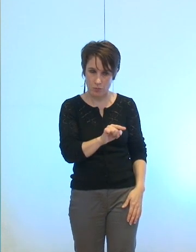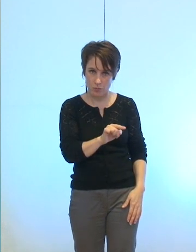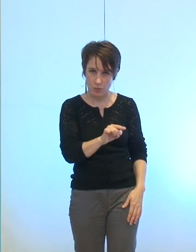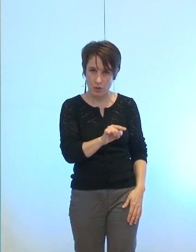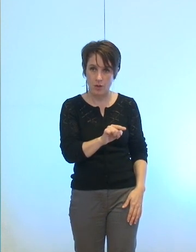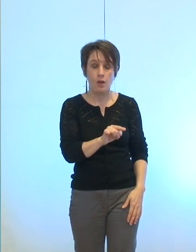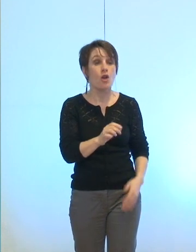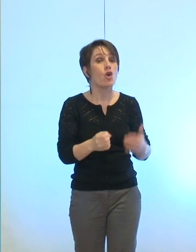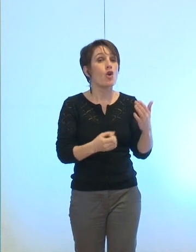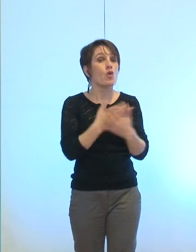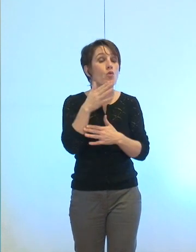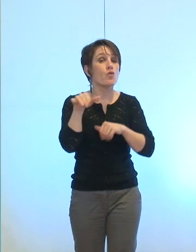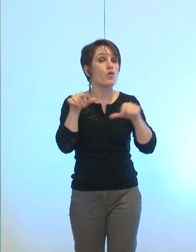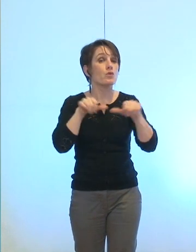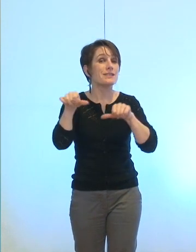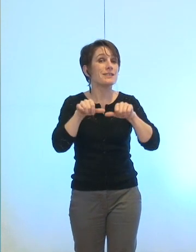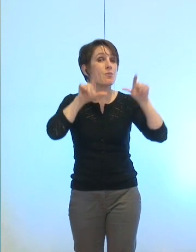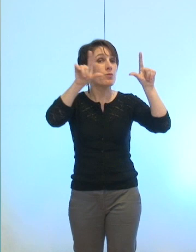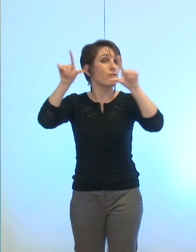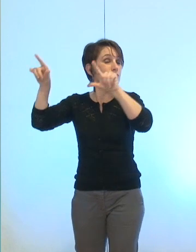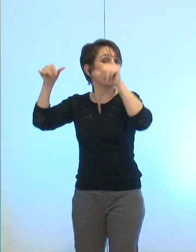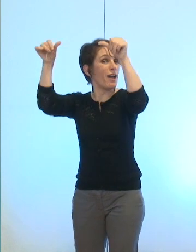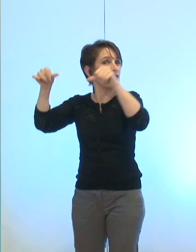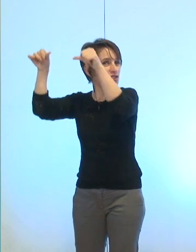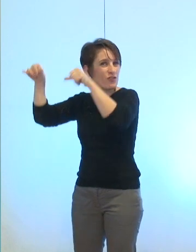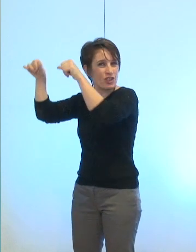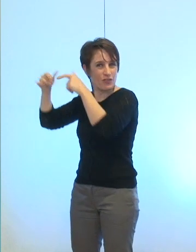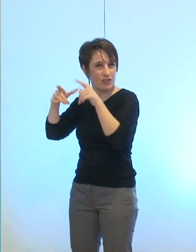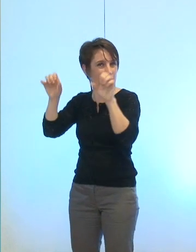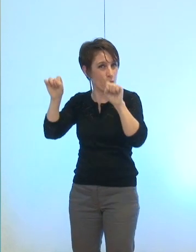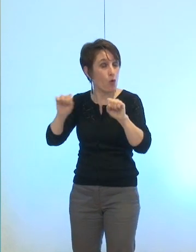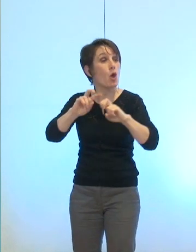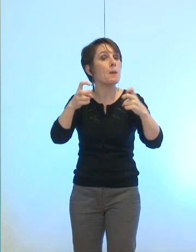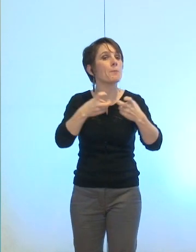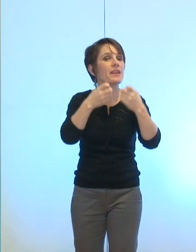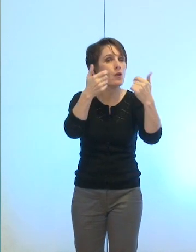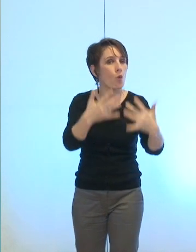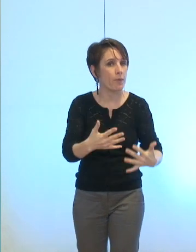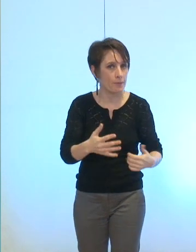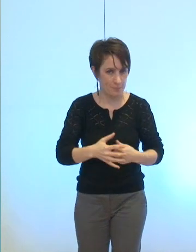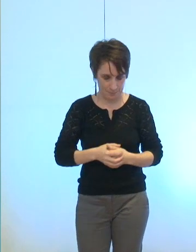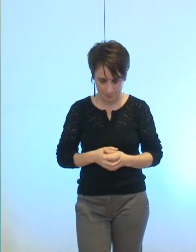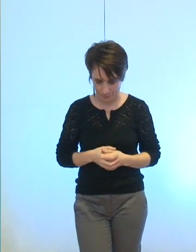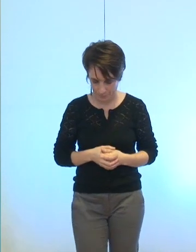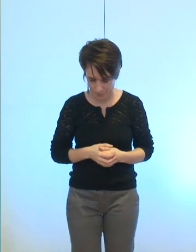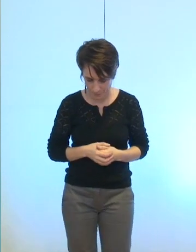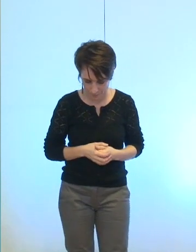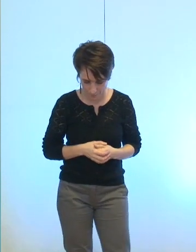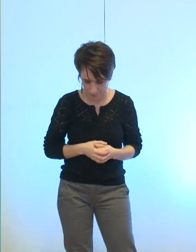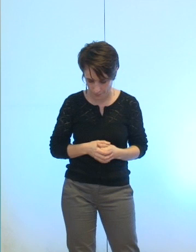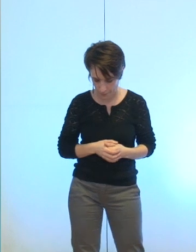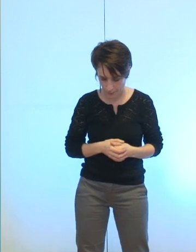coûter votre nouveau dispositif d'affichage libre j'ajoute que